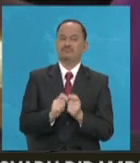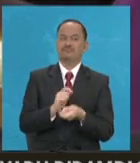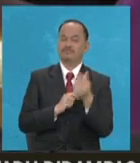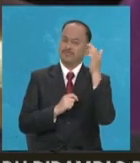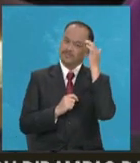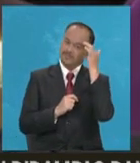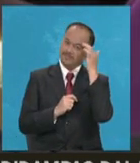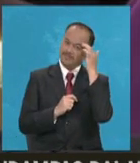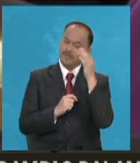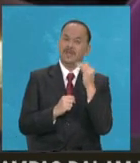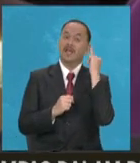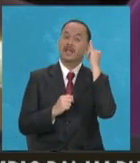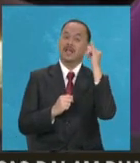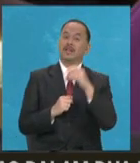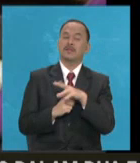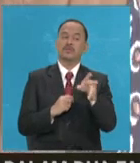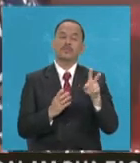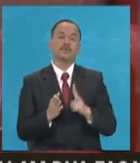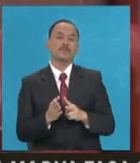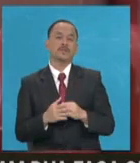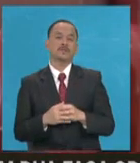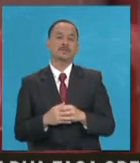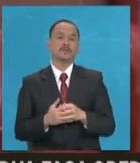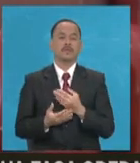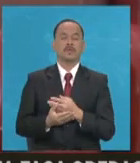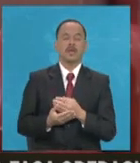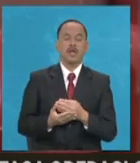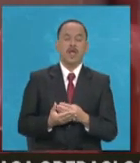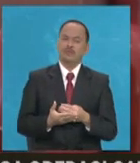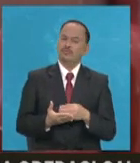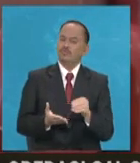kita di sinilah sama pedes-benda sini ya